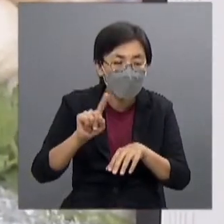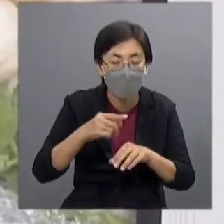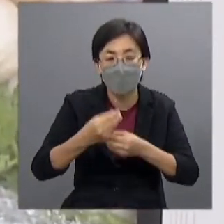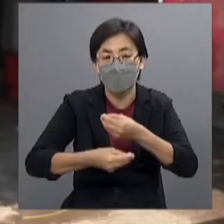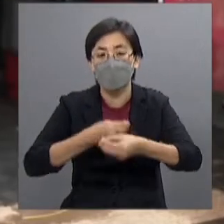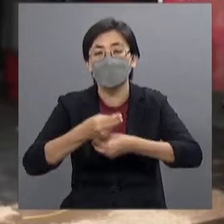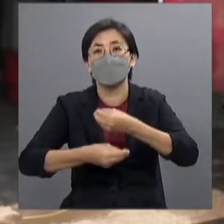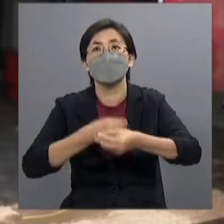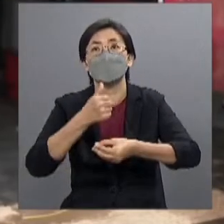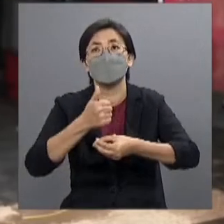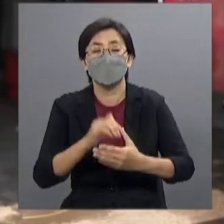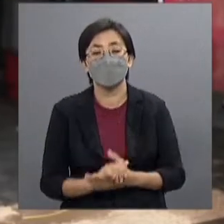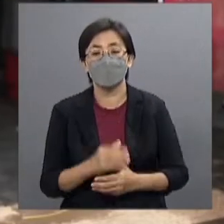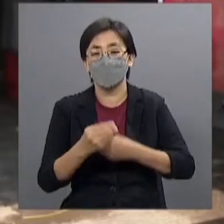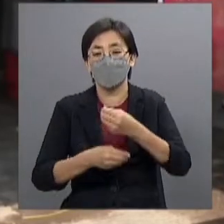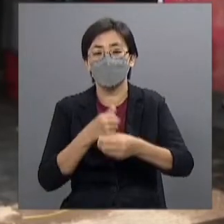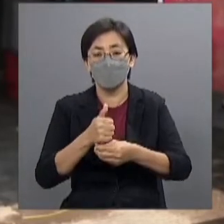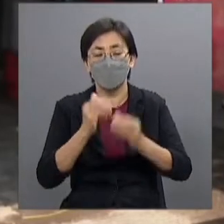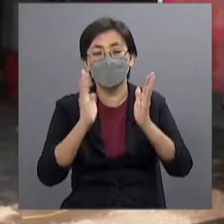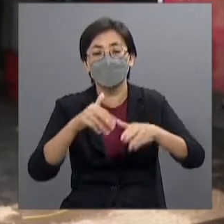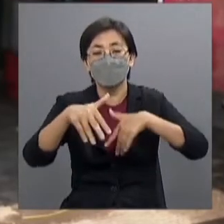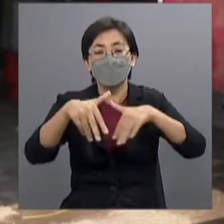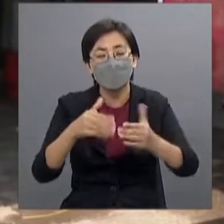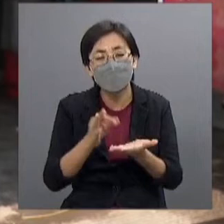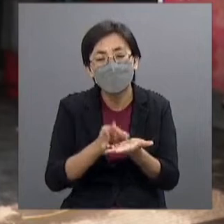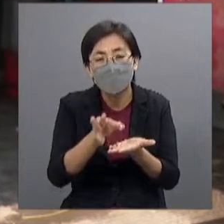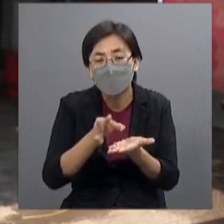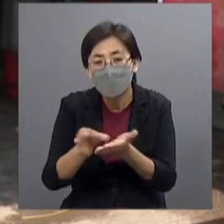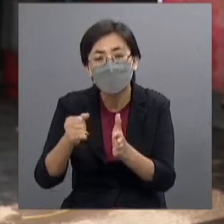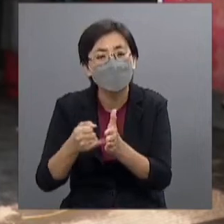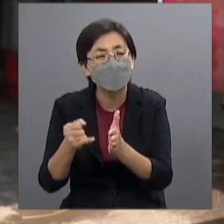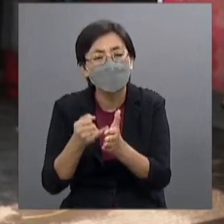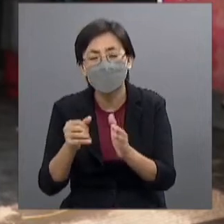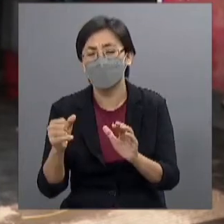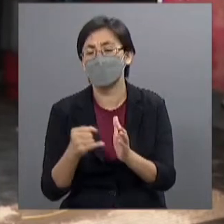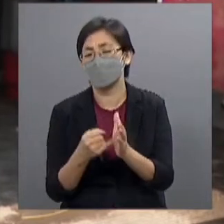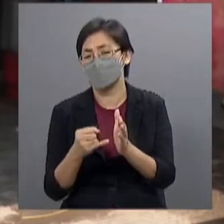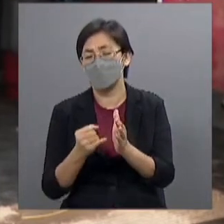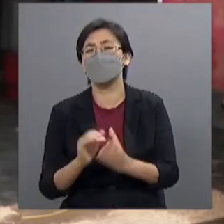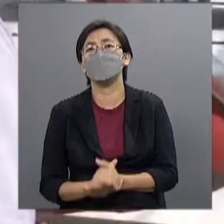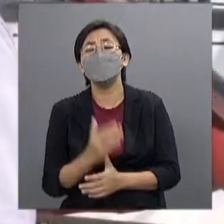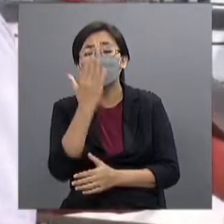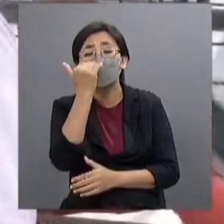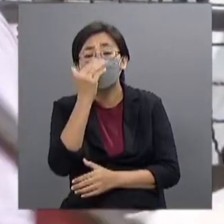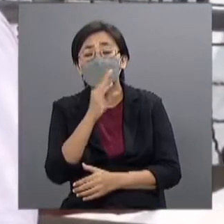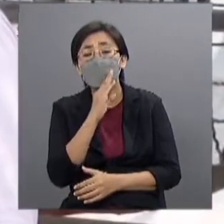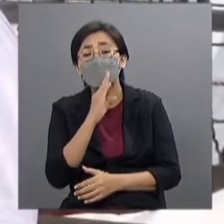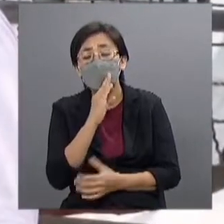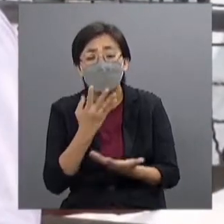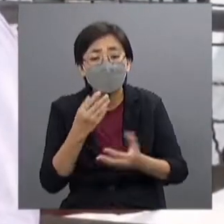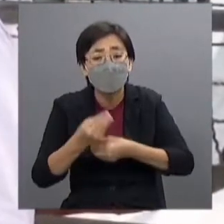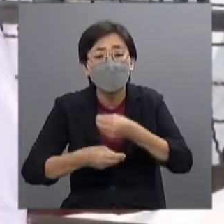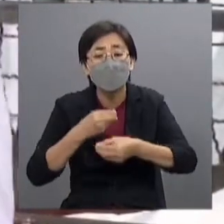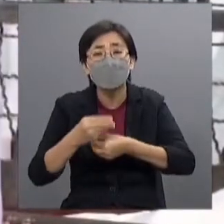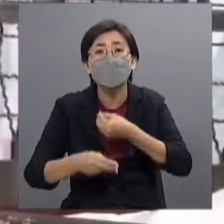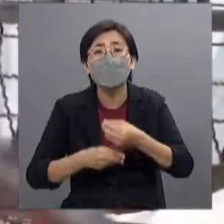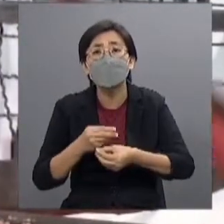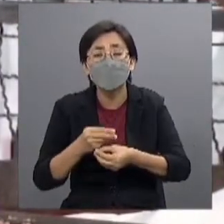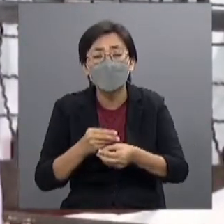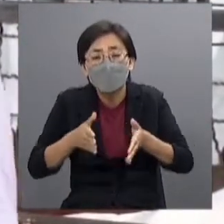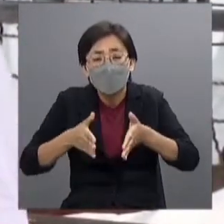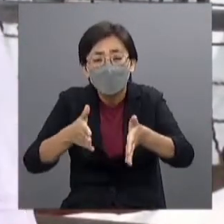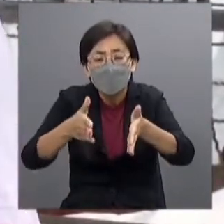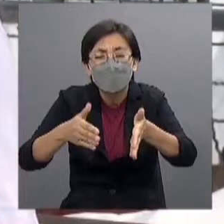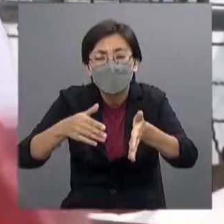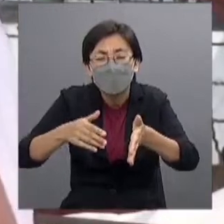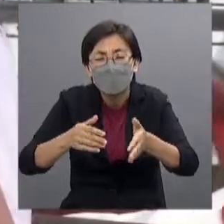แบบเข้าถึงผู้บริโภคจำนวนมากได้ง่ายเช่นเดียวกันเพราะว่าถ้าจะปล่อยให้ค้าขายกันอยู่แต่เพียงในซอยหรือว่าตามตรอก